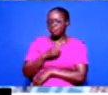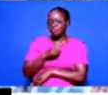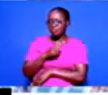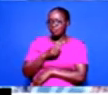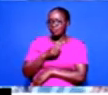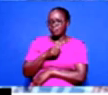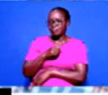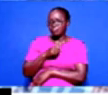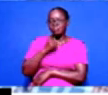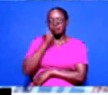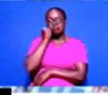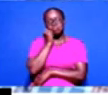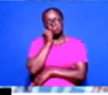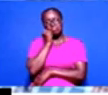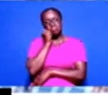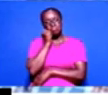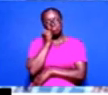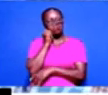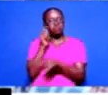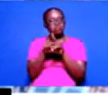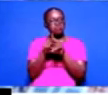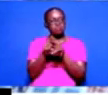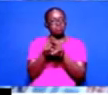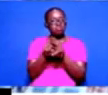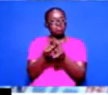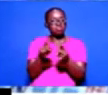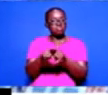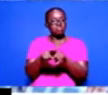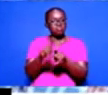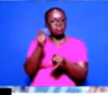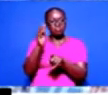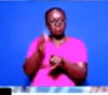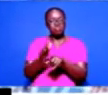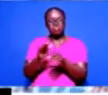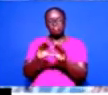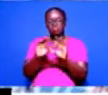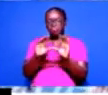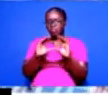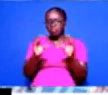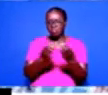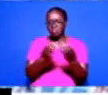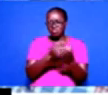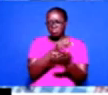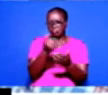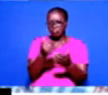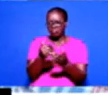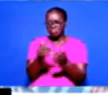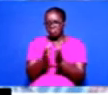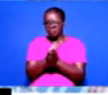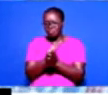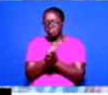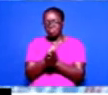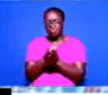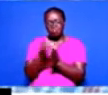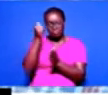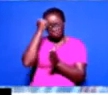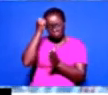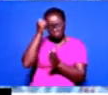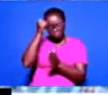tunaomboleza na Wakenya wengine wote na jamii zingine zote, tukiomboleza kiongozi wetu, na tuna hakika